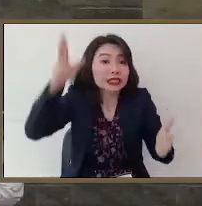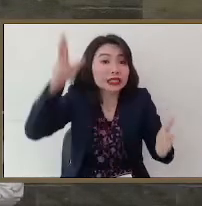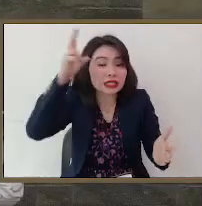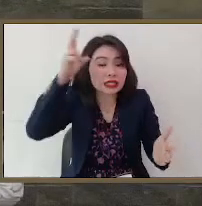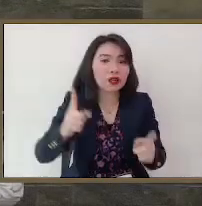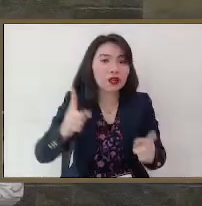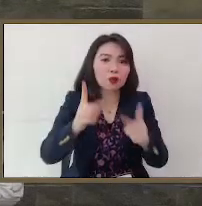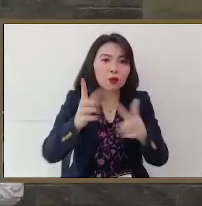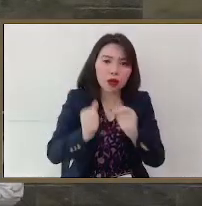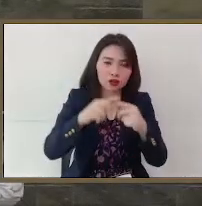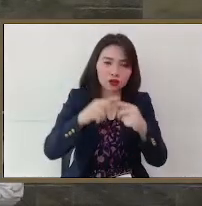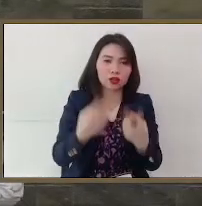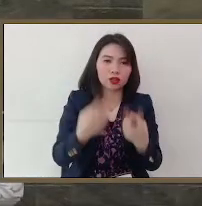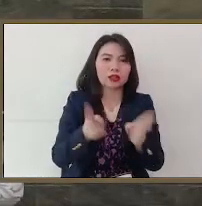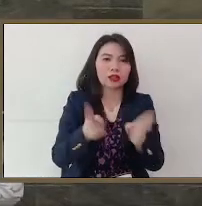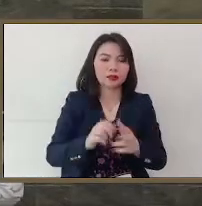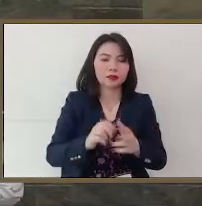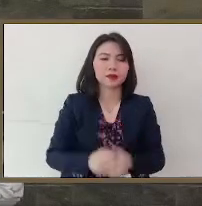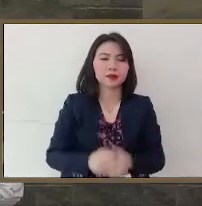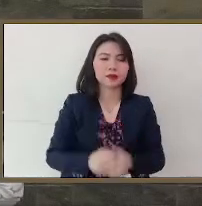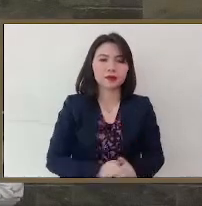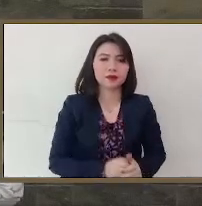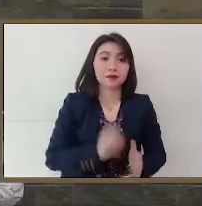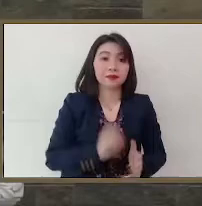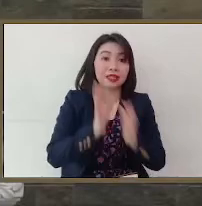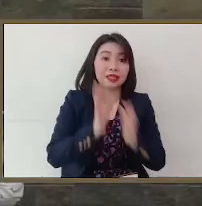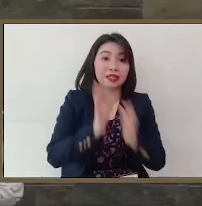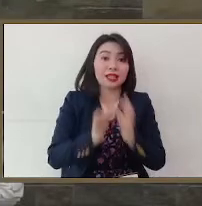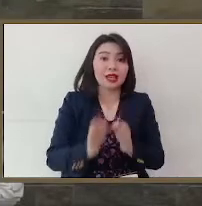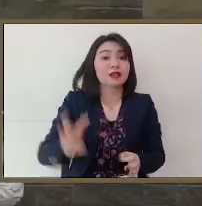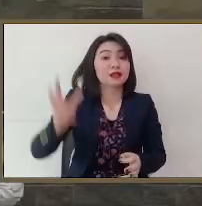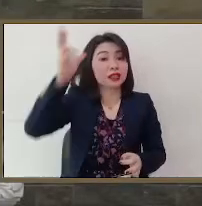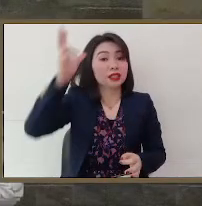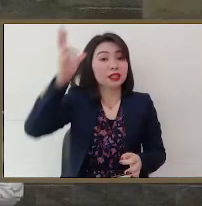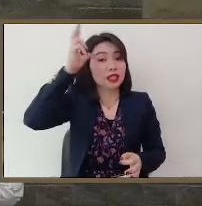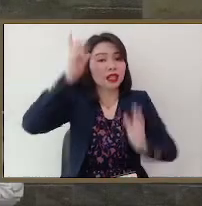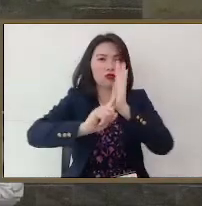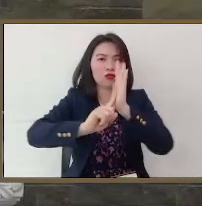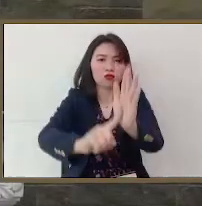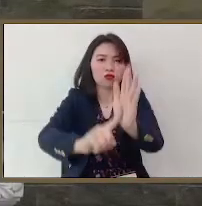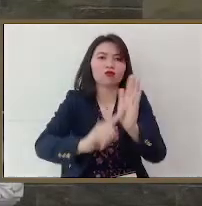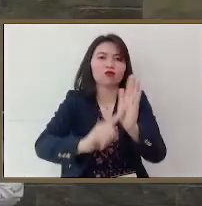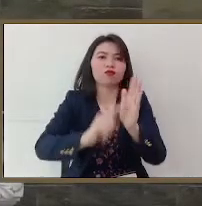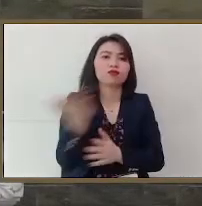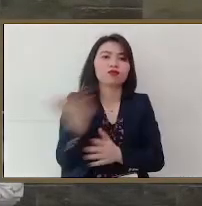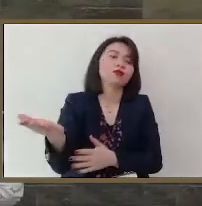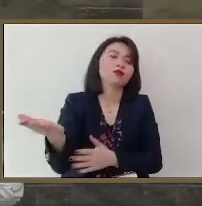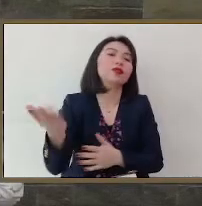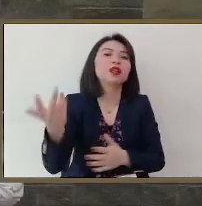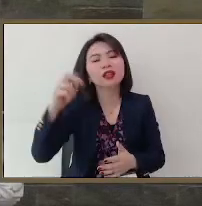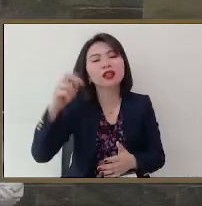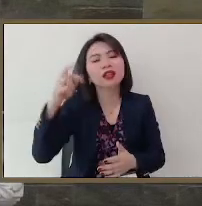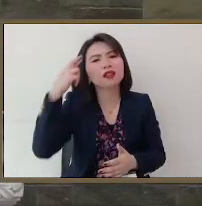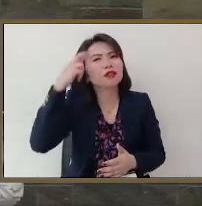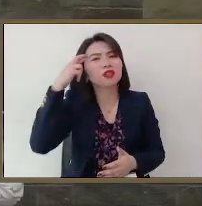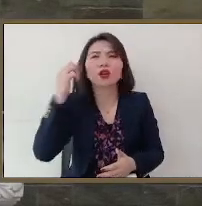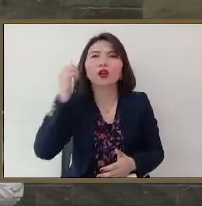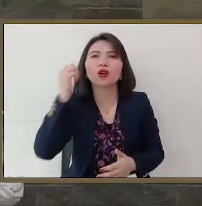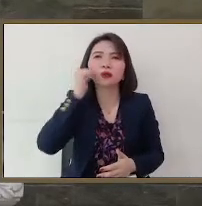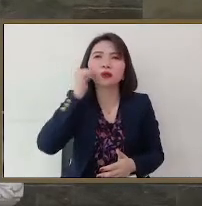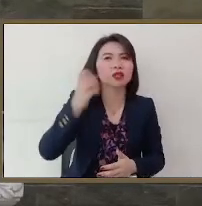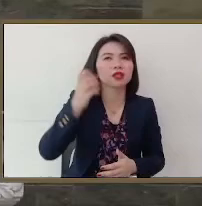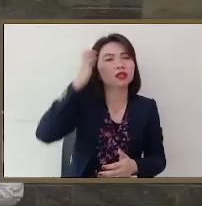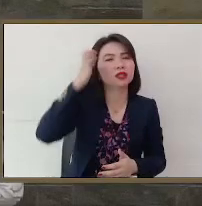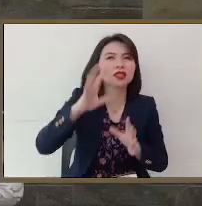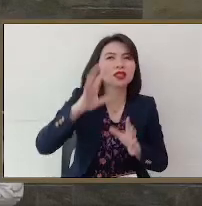Alright? Pag may ipinakita sa inyo ang Diablo, ang rason po yan, ipinapakita yan sa iyo